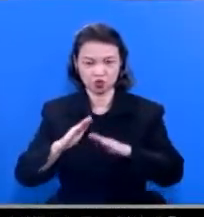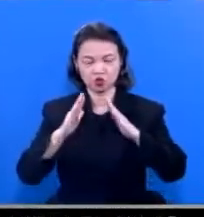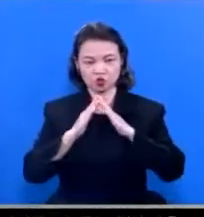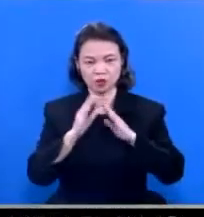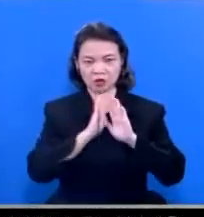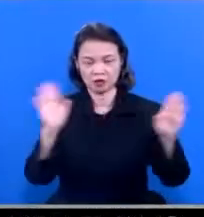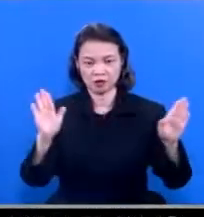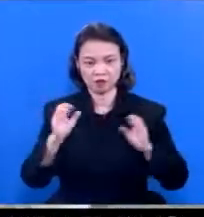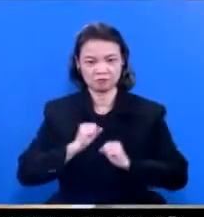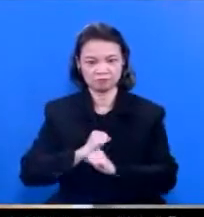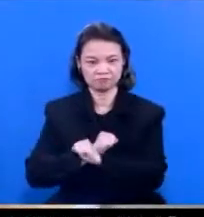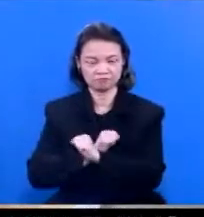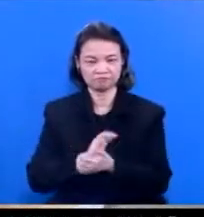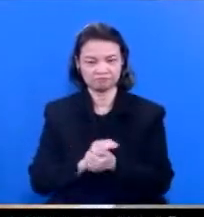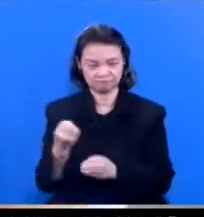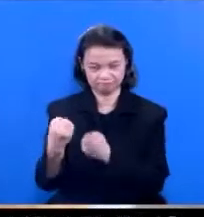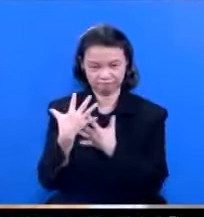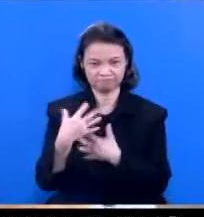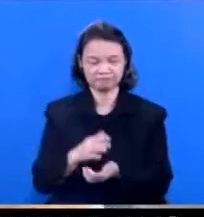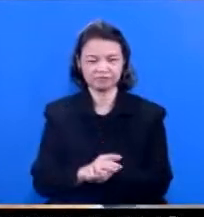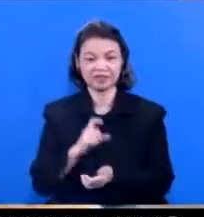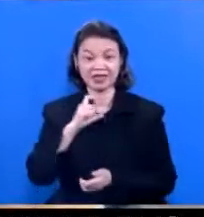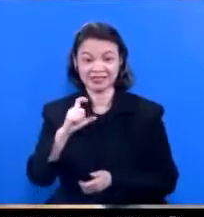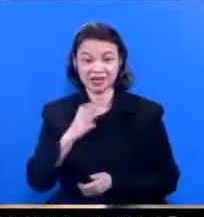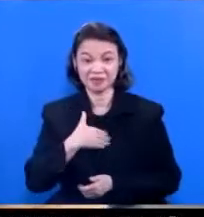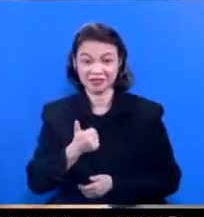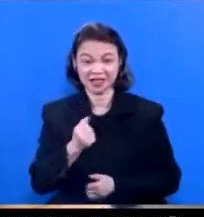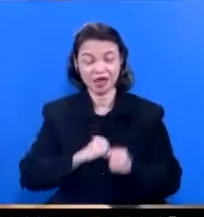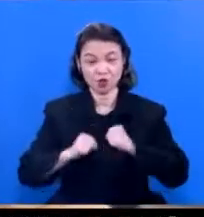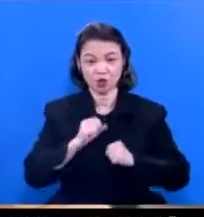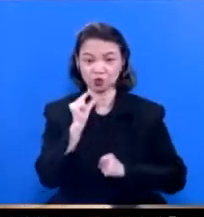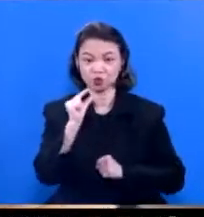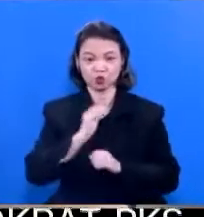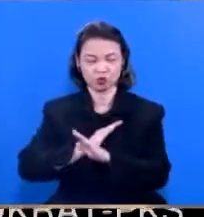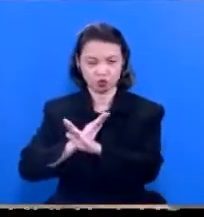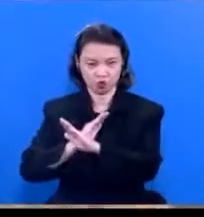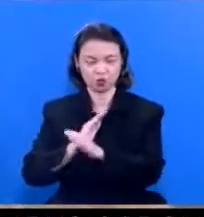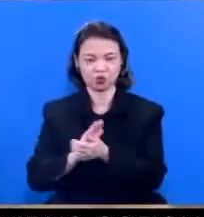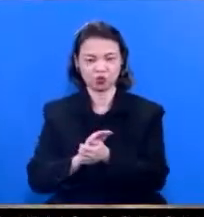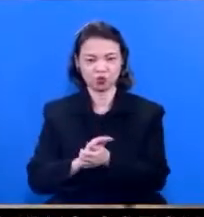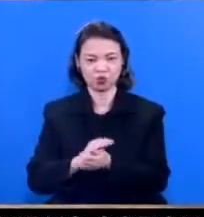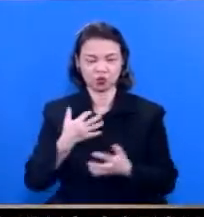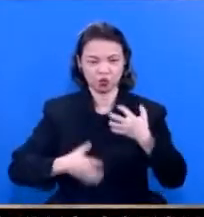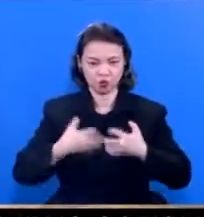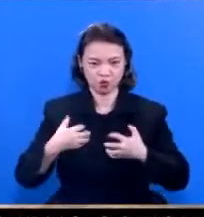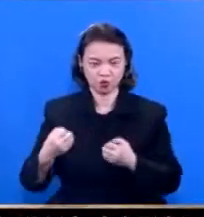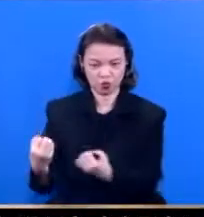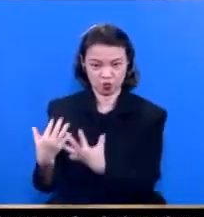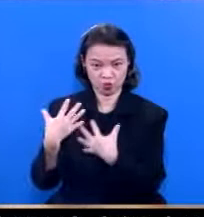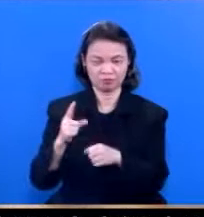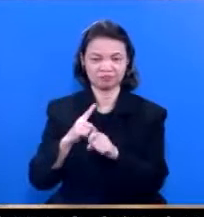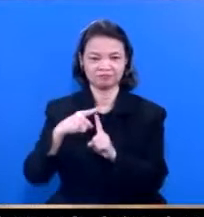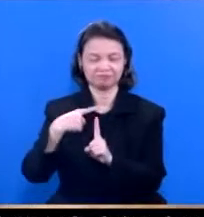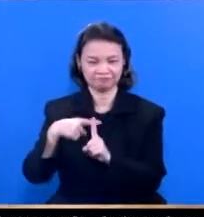Anda. Berikut tips yang bisa Anda lakukan untuk mencegah hewan peliharaan kesayangan Anda terpapar virus. Yang